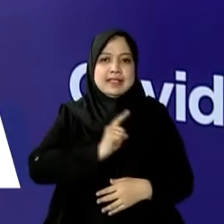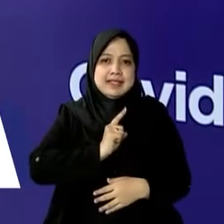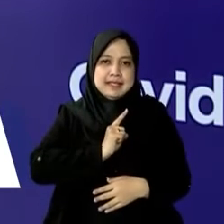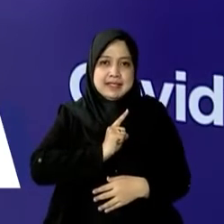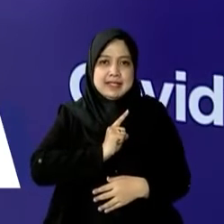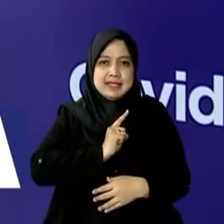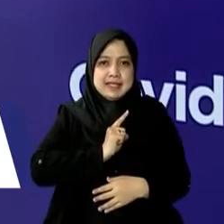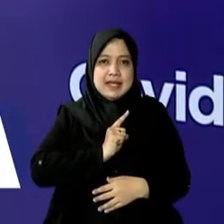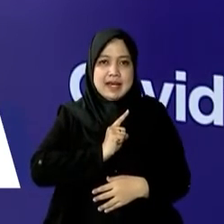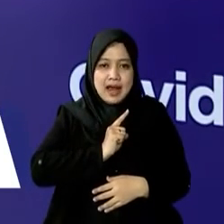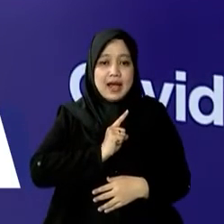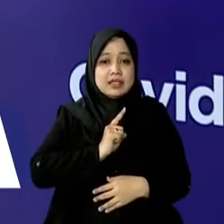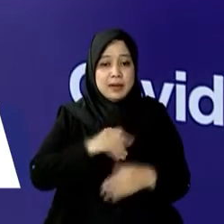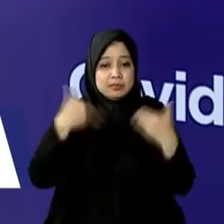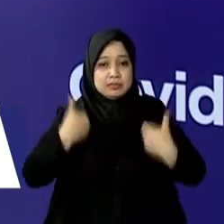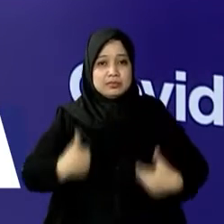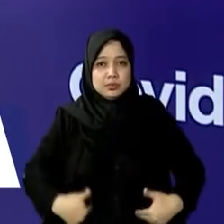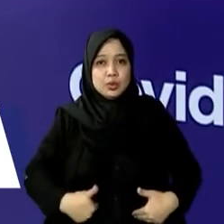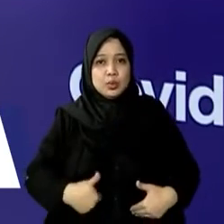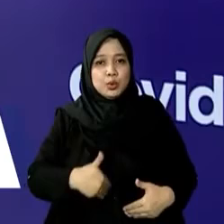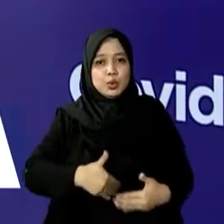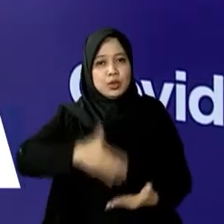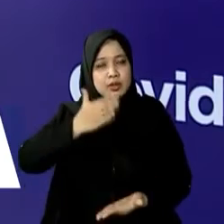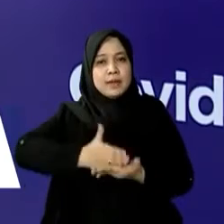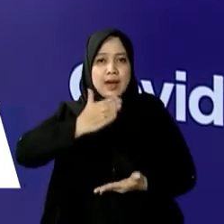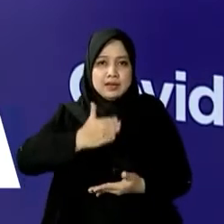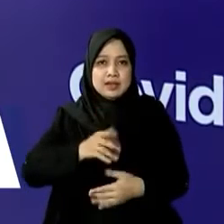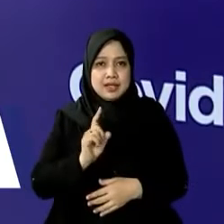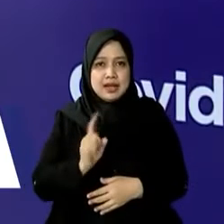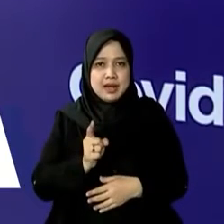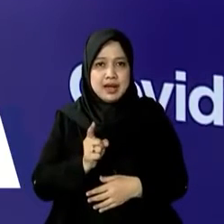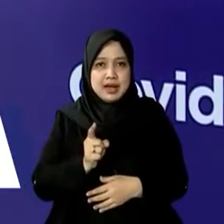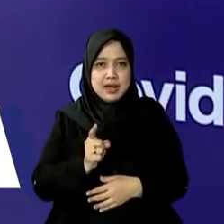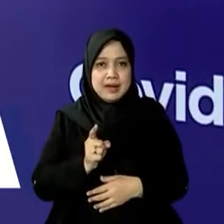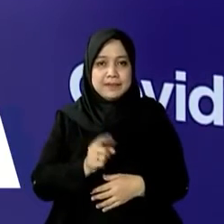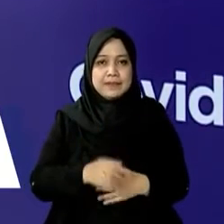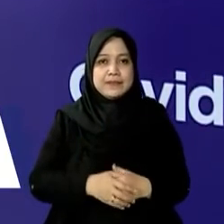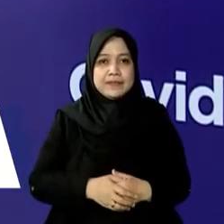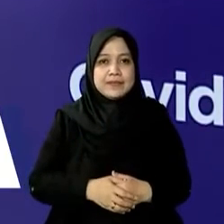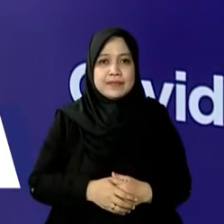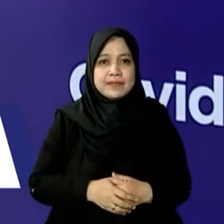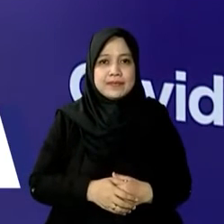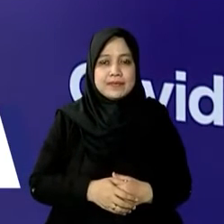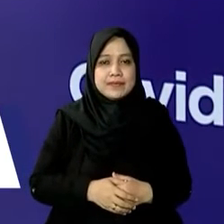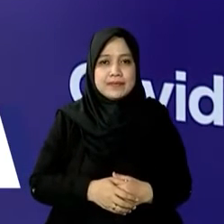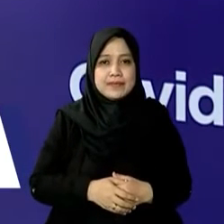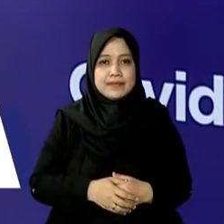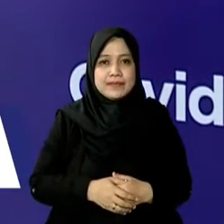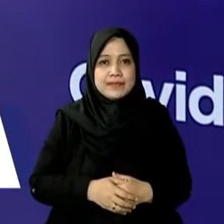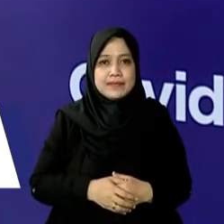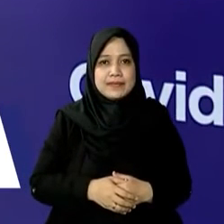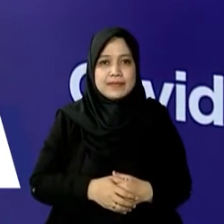kemampuan ataupun batas tersendiri dalam apa ya dalam terpaparnya banyak hal dari luar terhadap tubuh kita